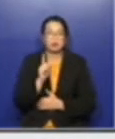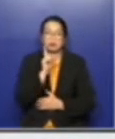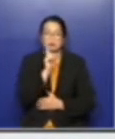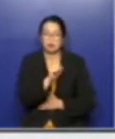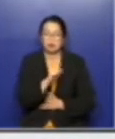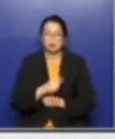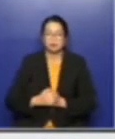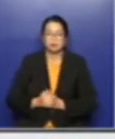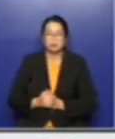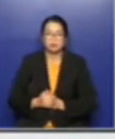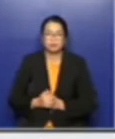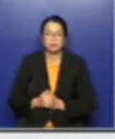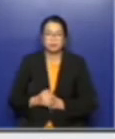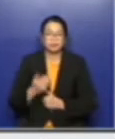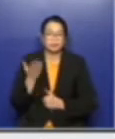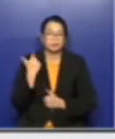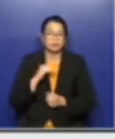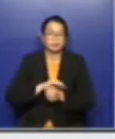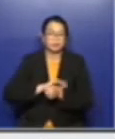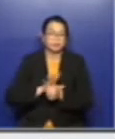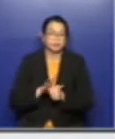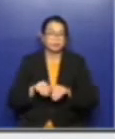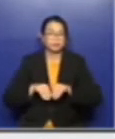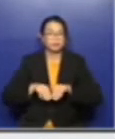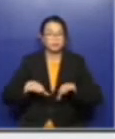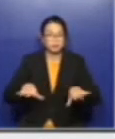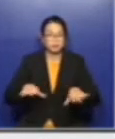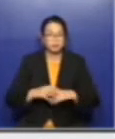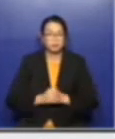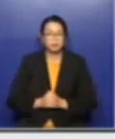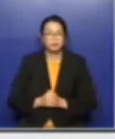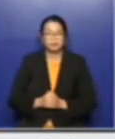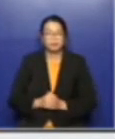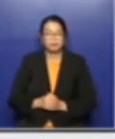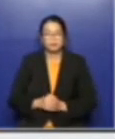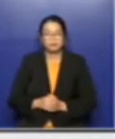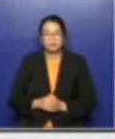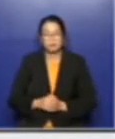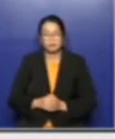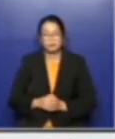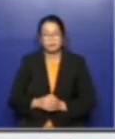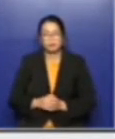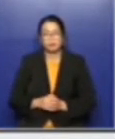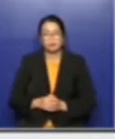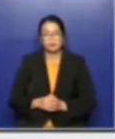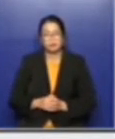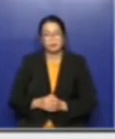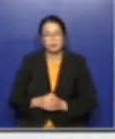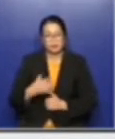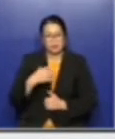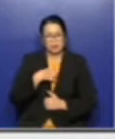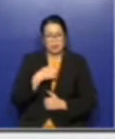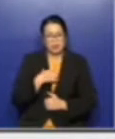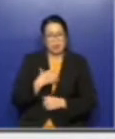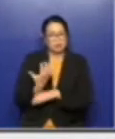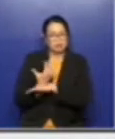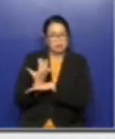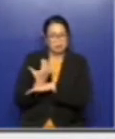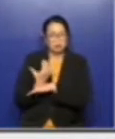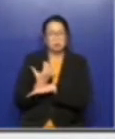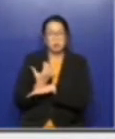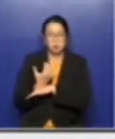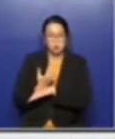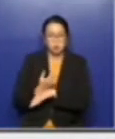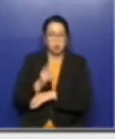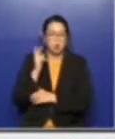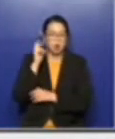ทยในช่วงโควิด-19 ค่ะกับเรียนให้ท่านประธานทราบว่าเรายิ่งต้องการสื่อที่ทำหน้าที่ราย